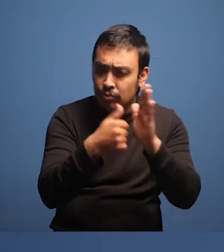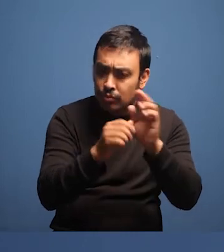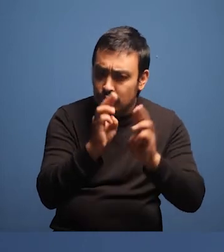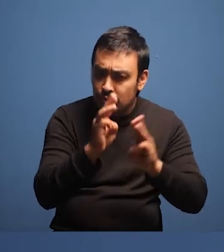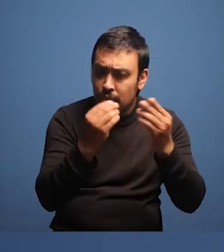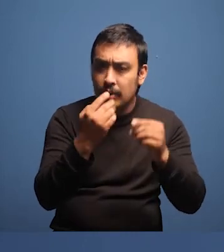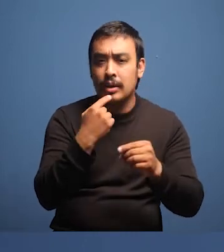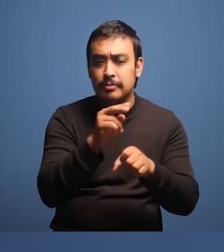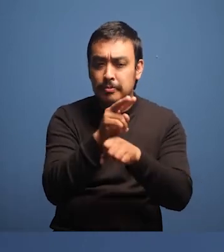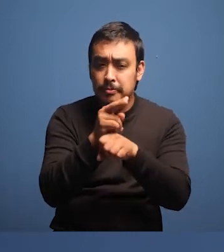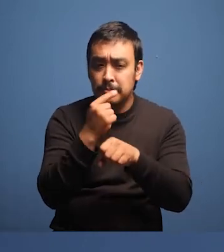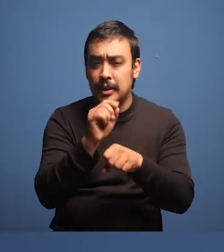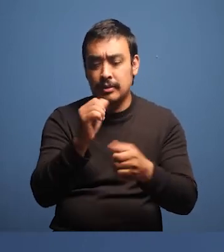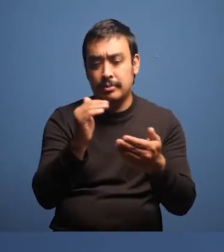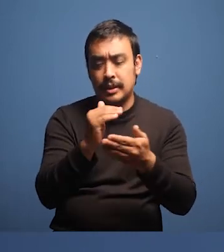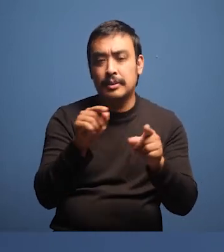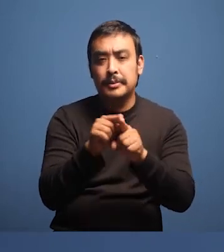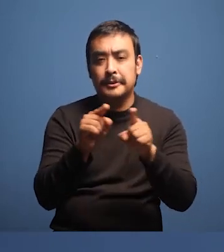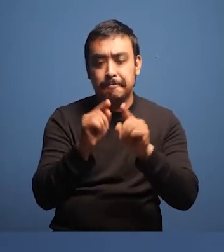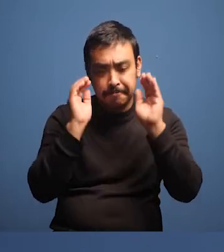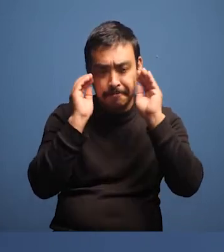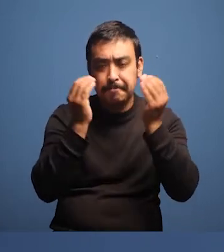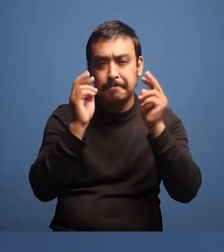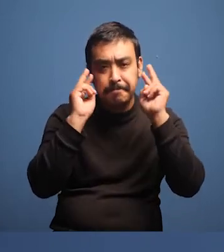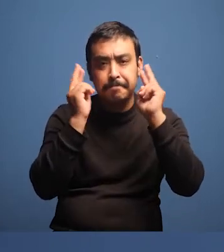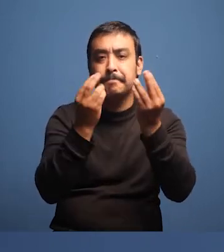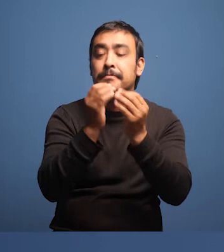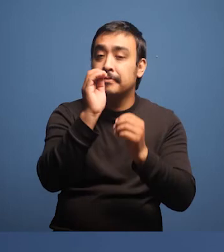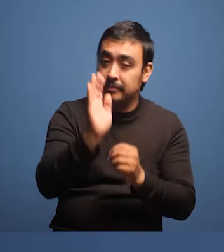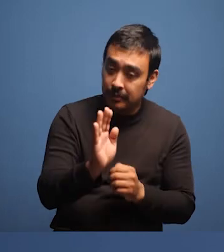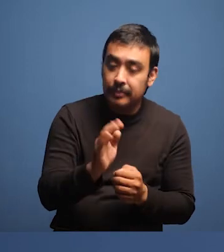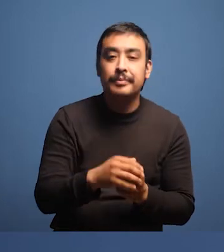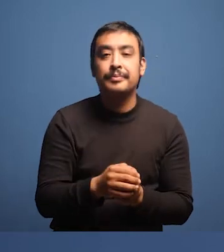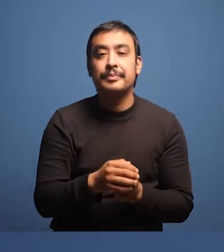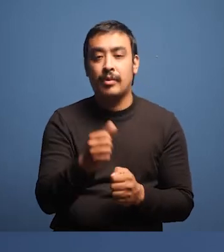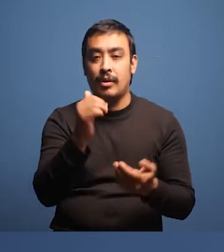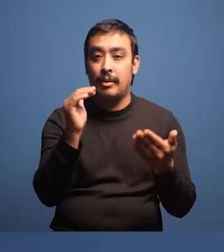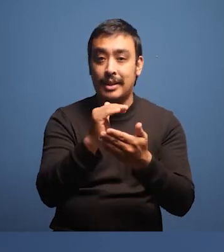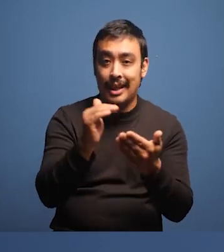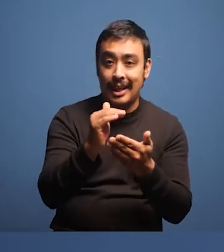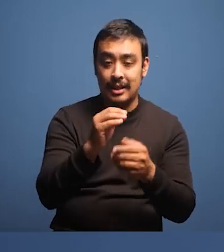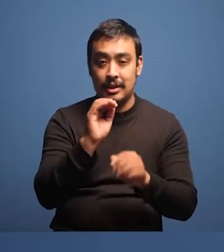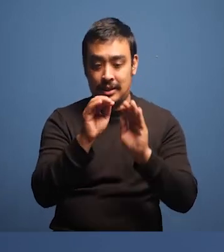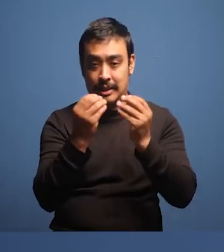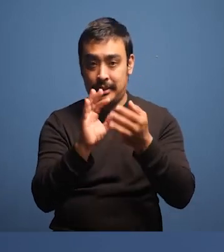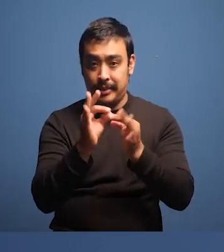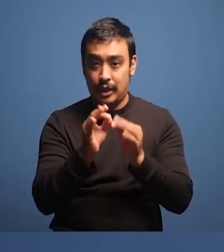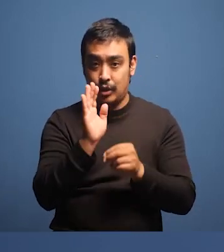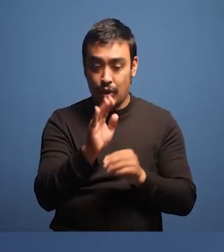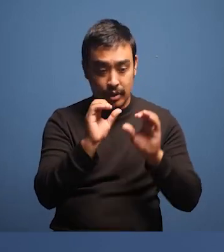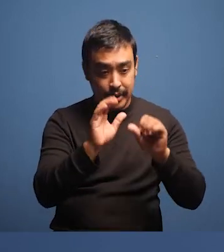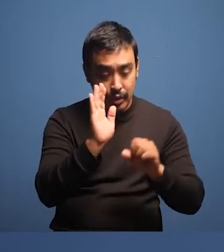भने त्यति गऱ्यो भने पनि तपाईँको चिल्ड्रेनहरूलाई चाहिँ तपाईँले प्रिभेन्ट गर्न सक्नुहुन्छ र अर्को भनेको बच्चाहरूले सोसियल मिडियाहरू युज गरिरहनु भएको छ अनलाइन युज